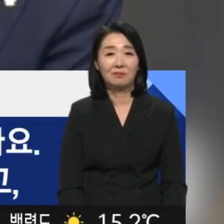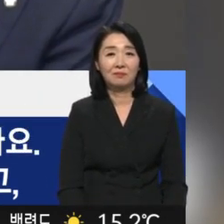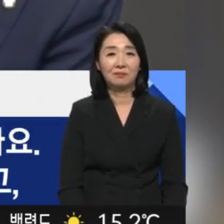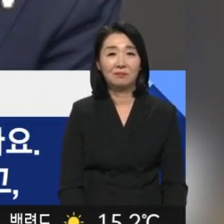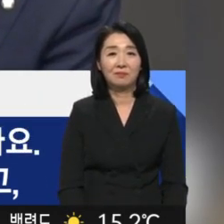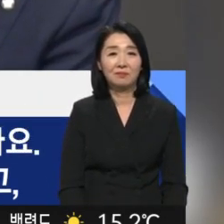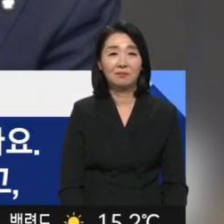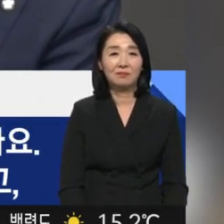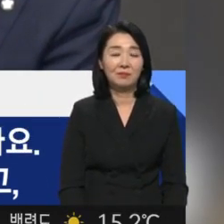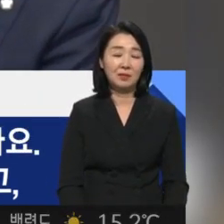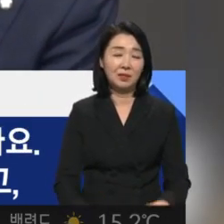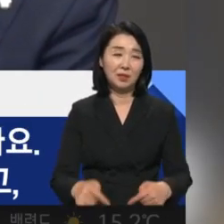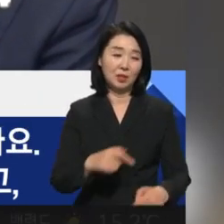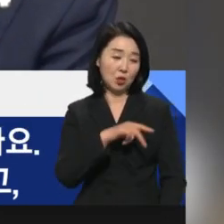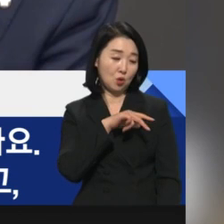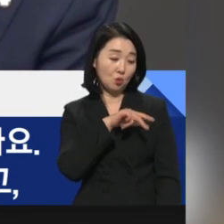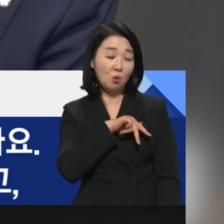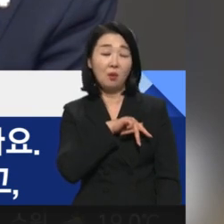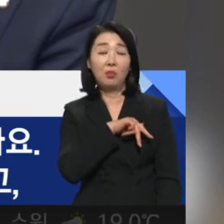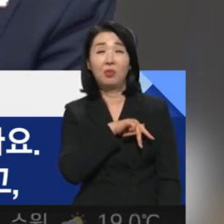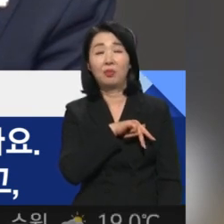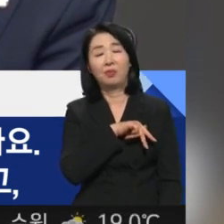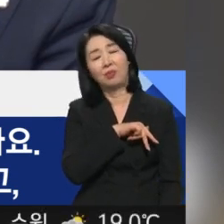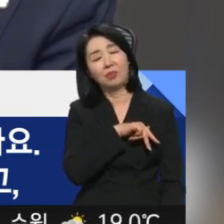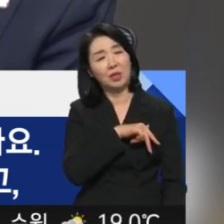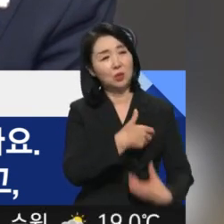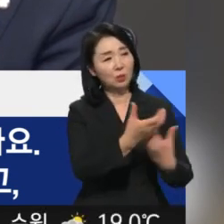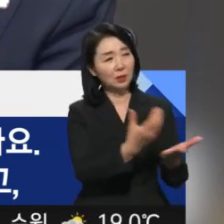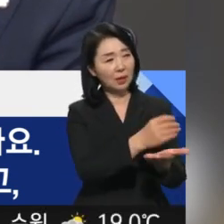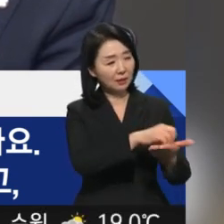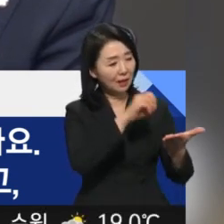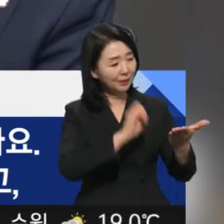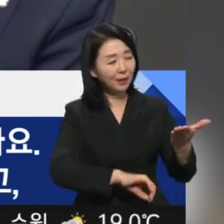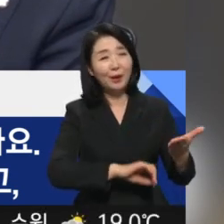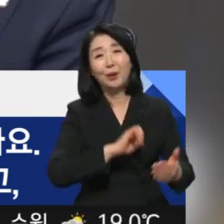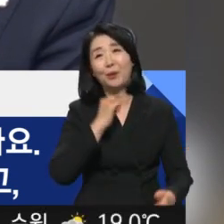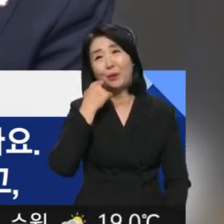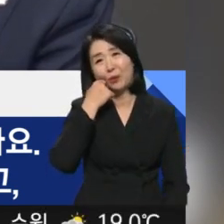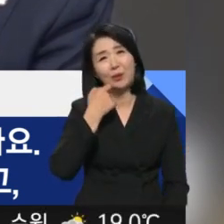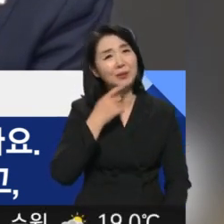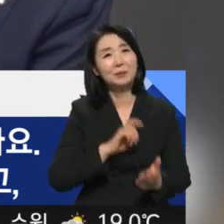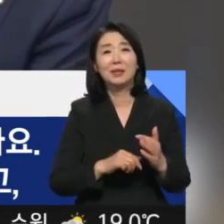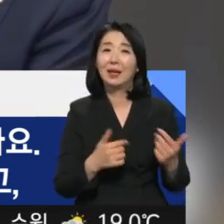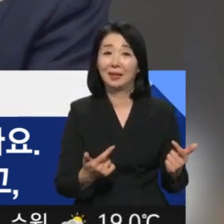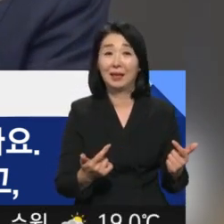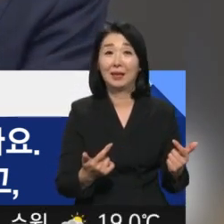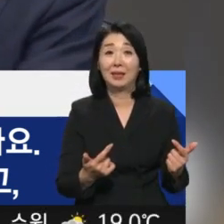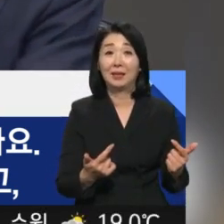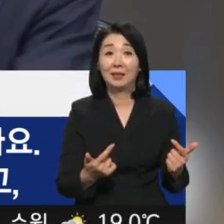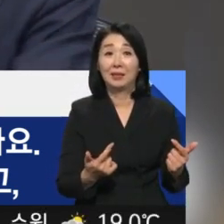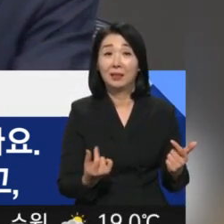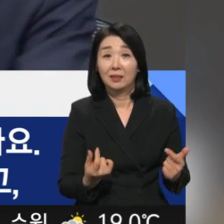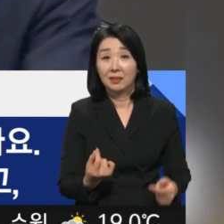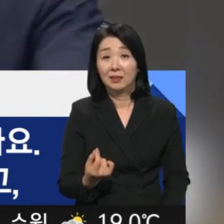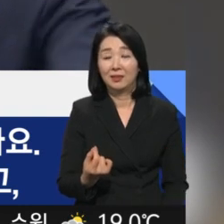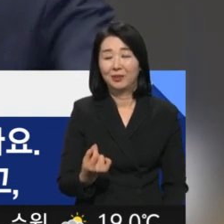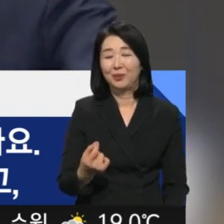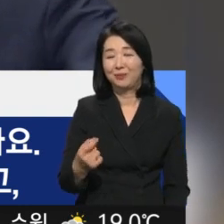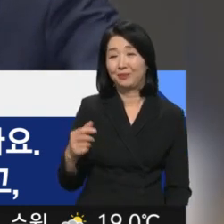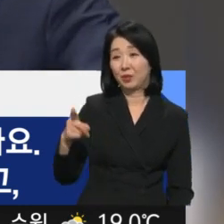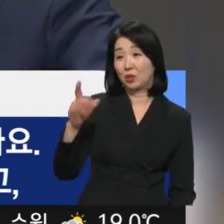하면서 정치인이 탈당을 한다는 게 쉽지가 않잖아요. 예. 그런 점에 있어서 어쨌든 본인이 자기가 대표